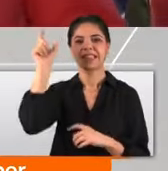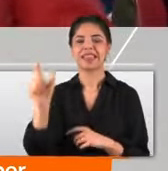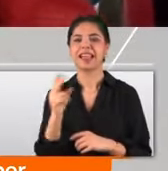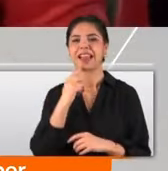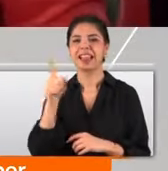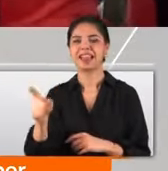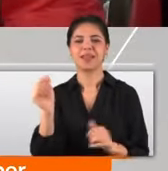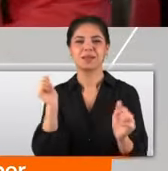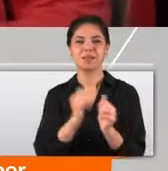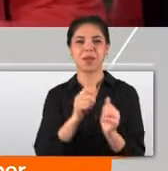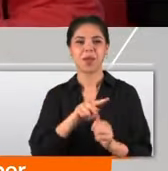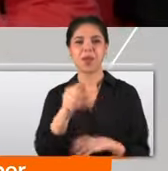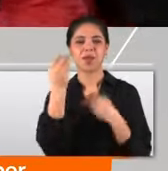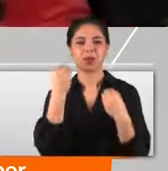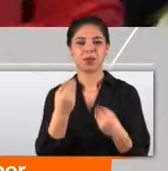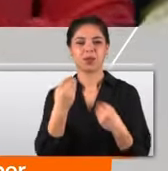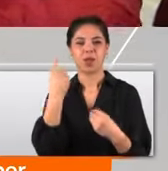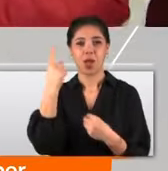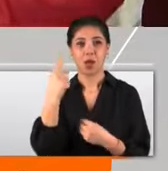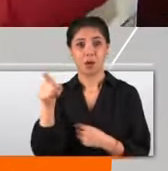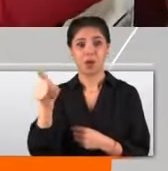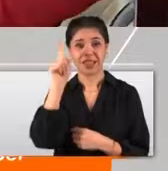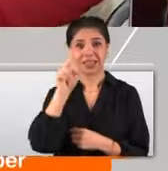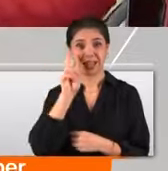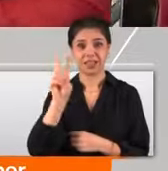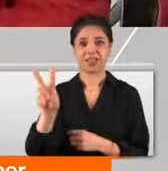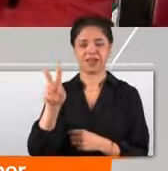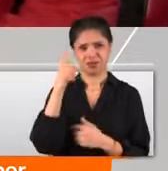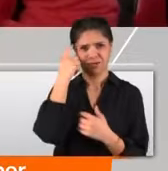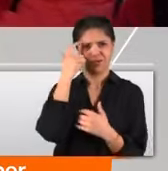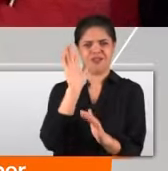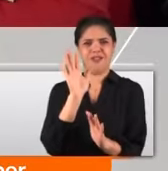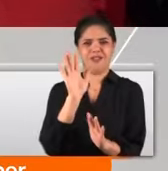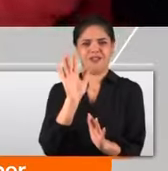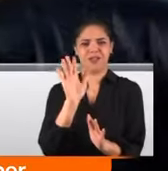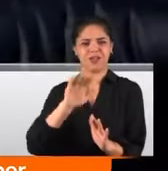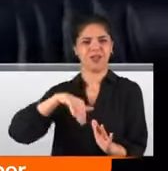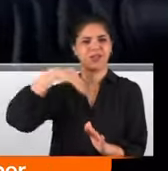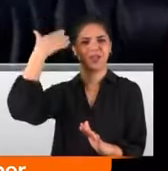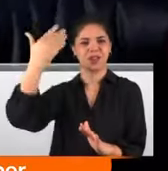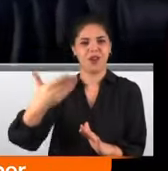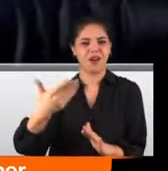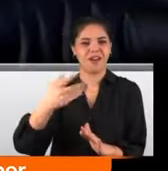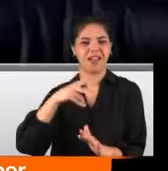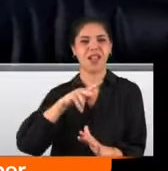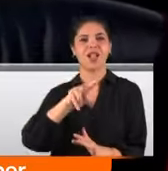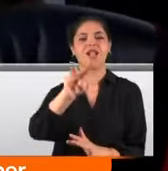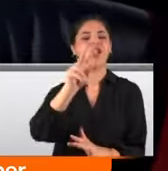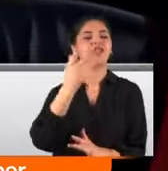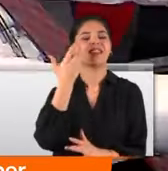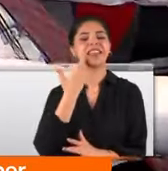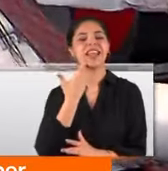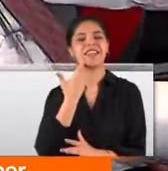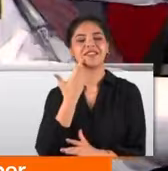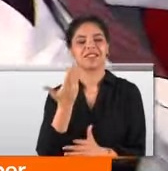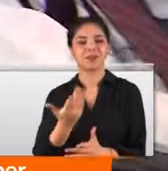Kaptan'la yolculuk bir başka güzel. Onu ilk görenler önce şaşkınlıklarını gizleyemiyorlar ancak sonra yolculuğun keyfine